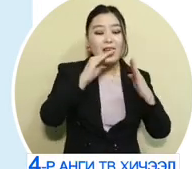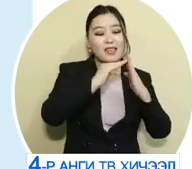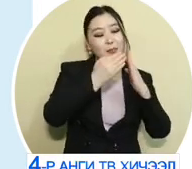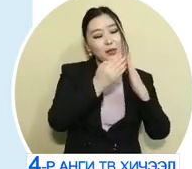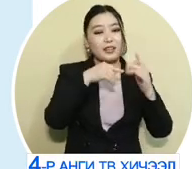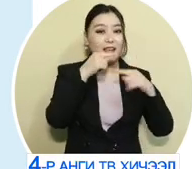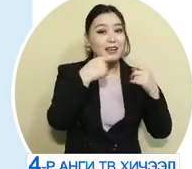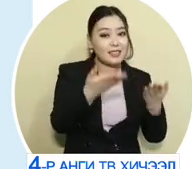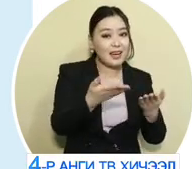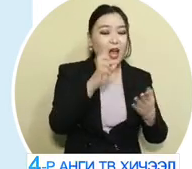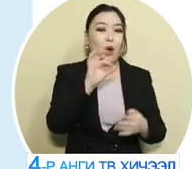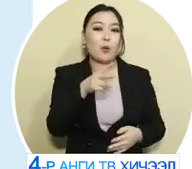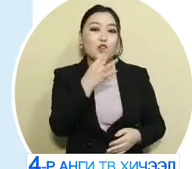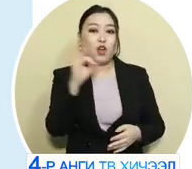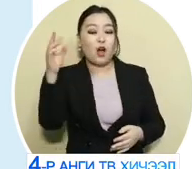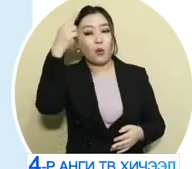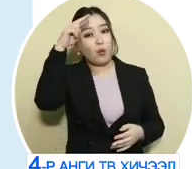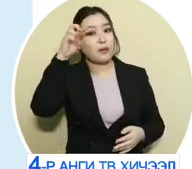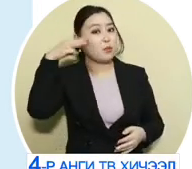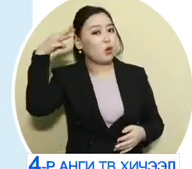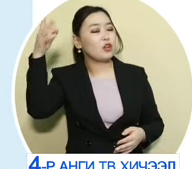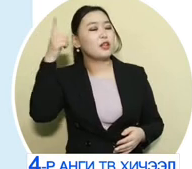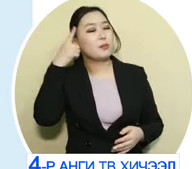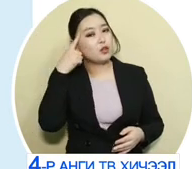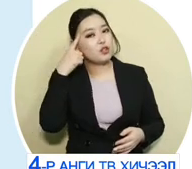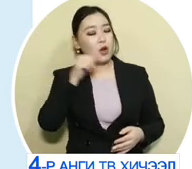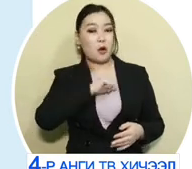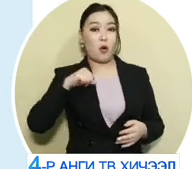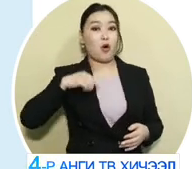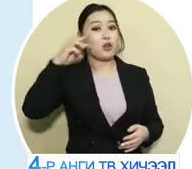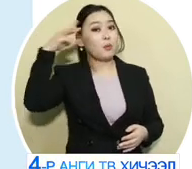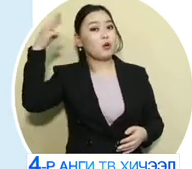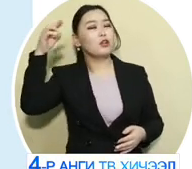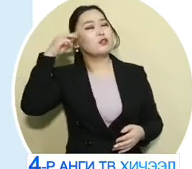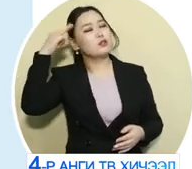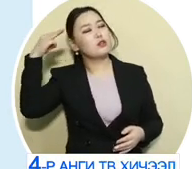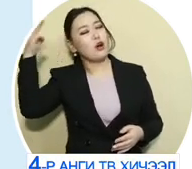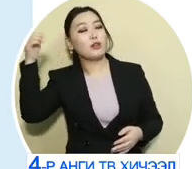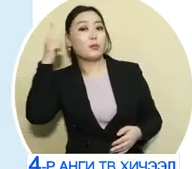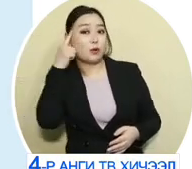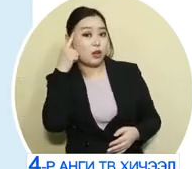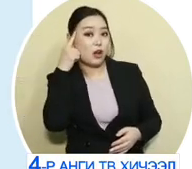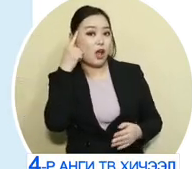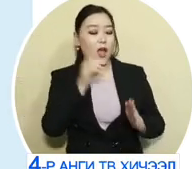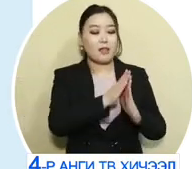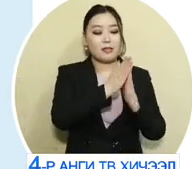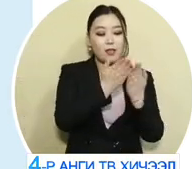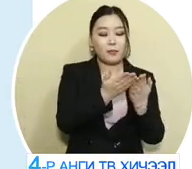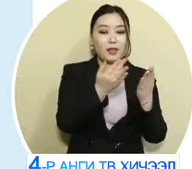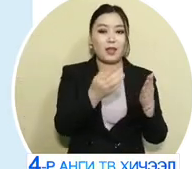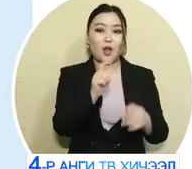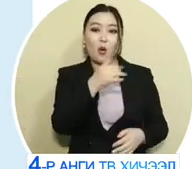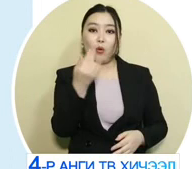ярилцаарай. Болдог үгийн мөрөөдлийг тунгаан бодож, өөрийн мөрөөдлөө төсөөлөөрэй. Сурах бичгийн хуудас